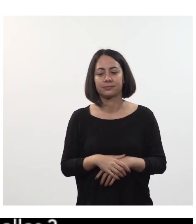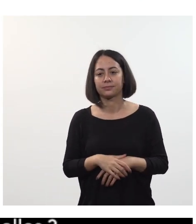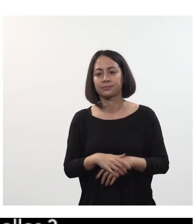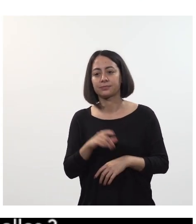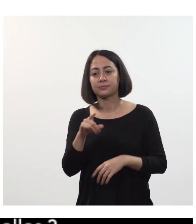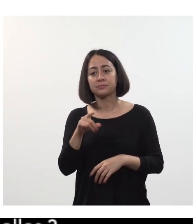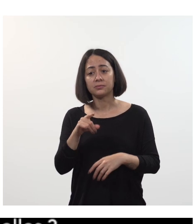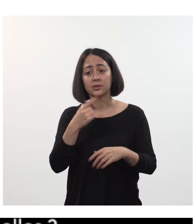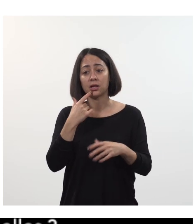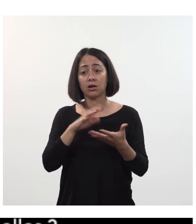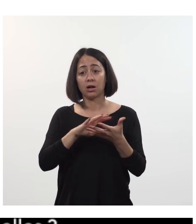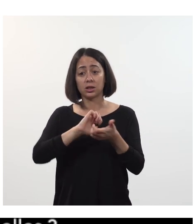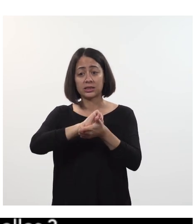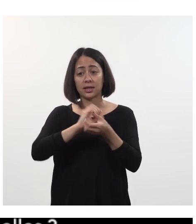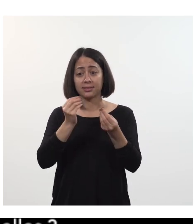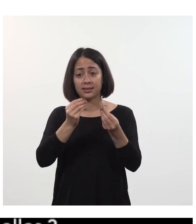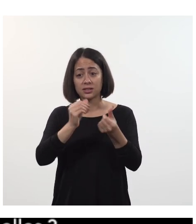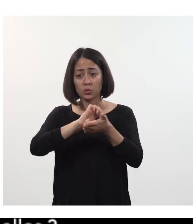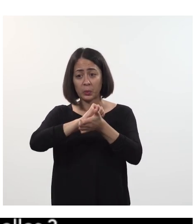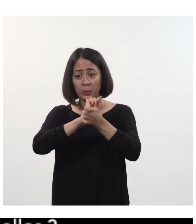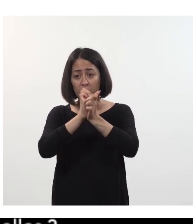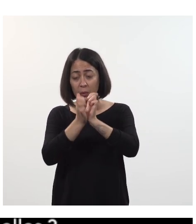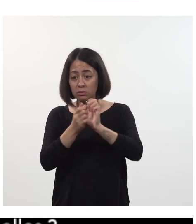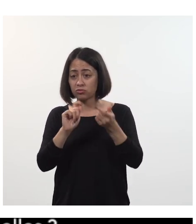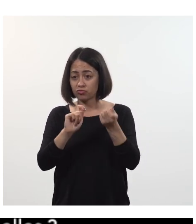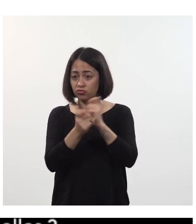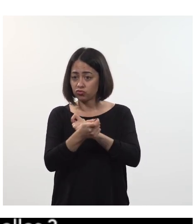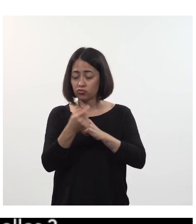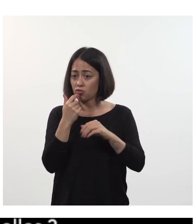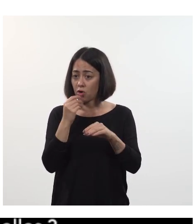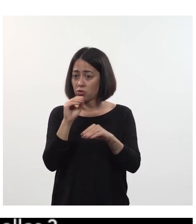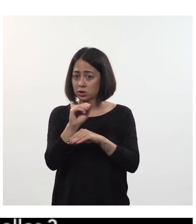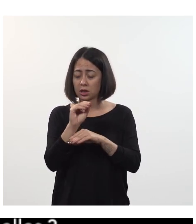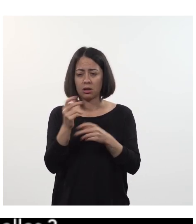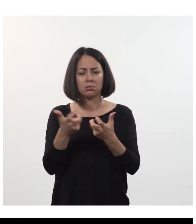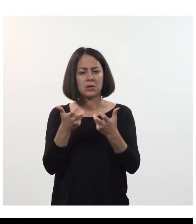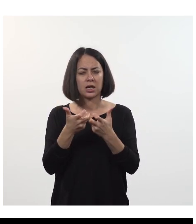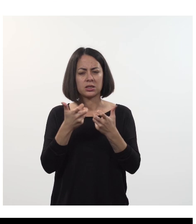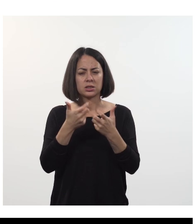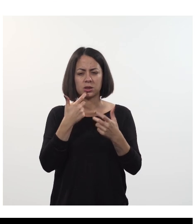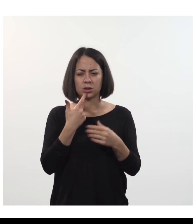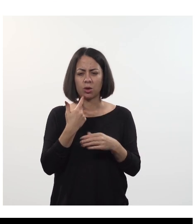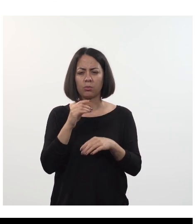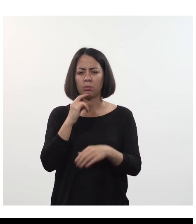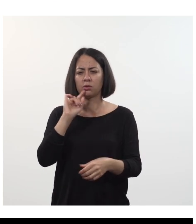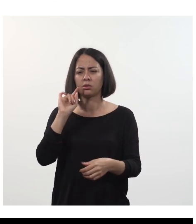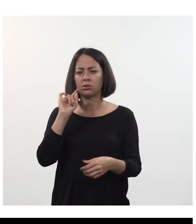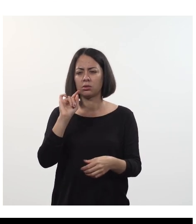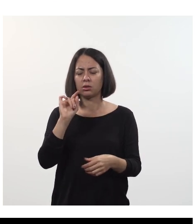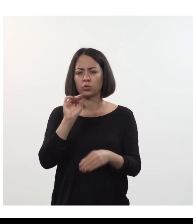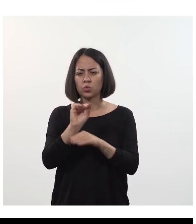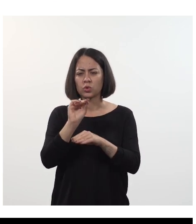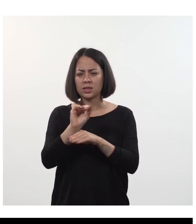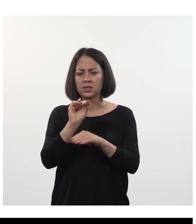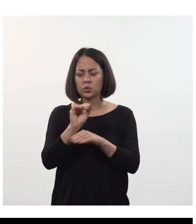modifiée n'altère pas la qualité nutritionnelle des patients, hein. Si je prends l'exemple, la nutrition artificielle, c'est du liquide, hein, et